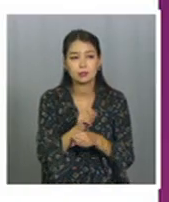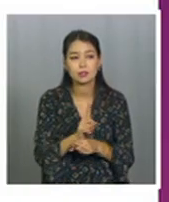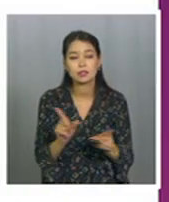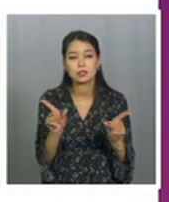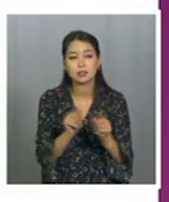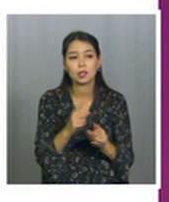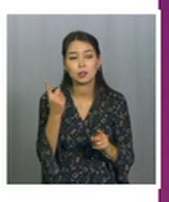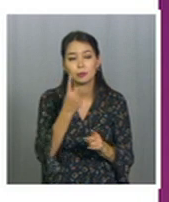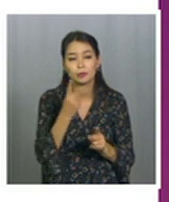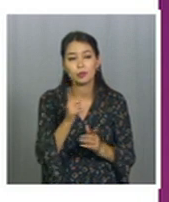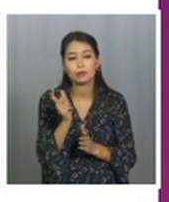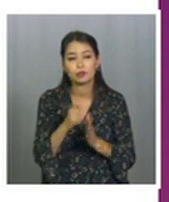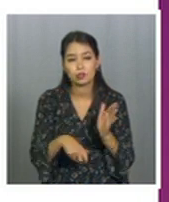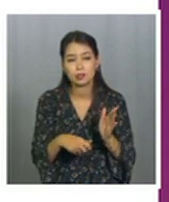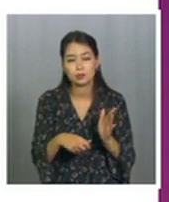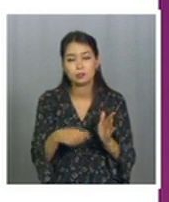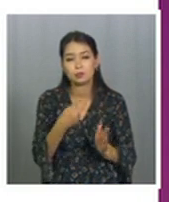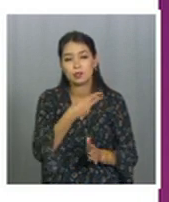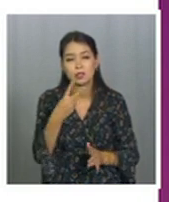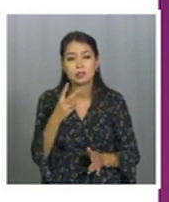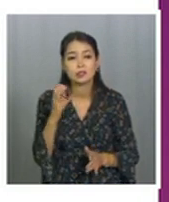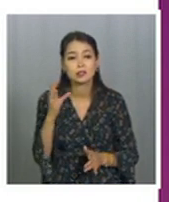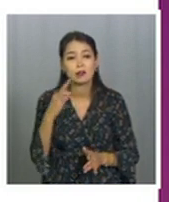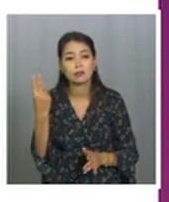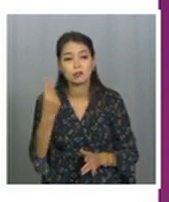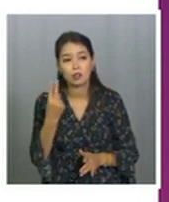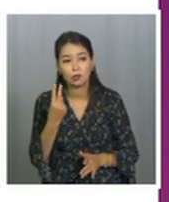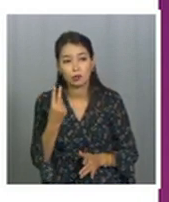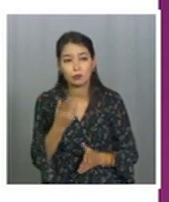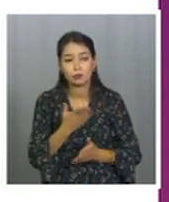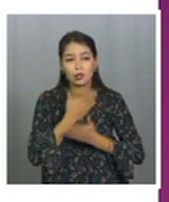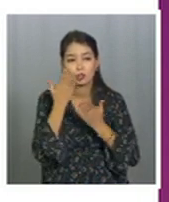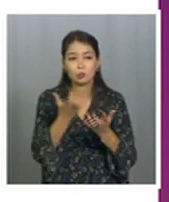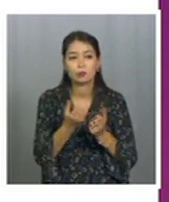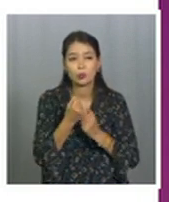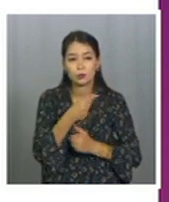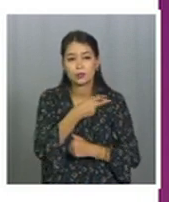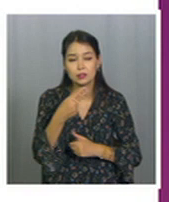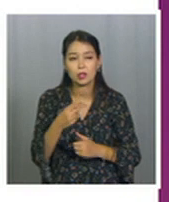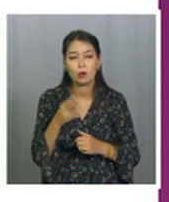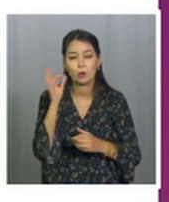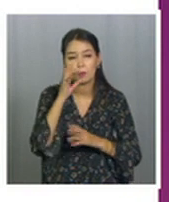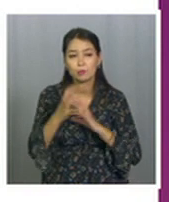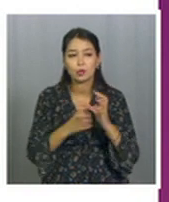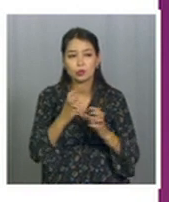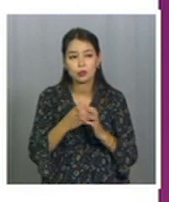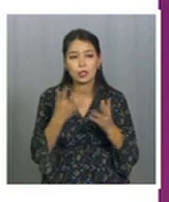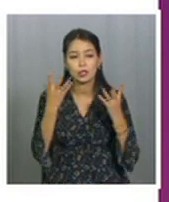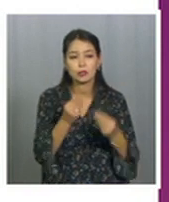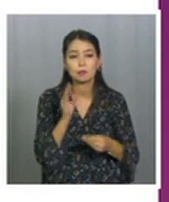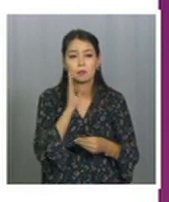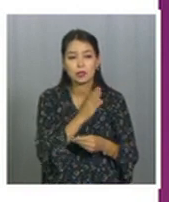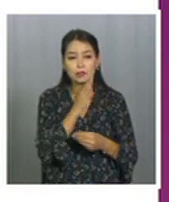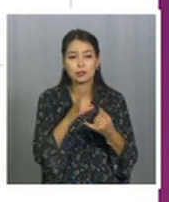Соедините первую часть предложений со второй. Прочитайте получившийся текст о Международном дне